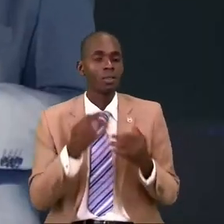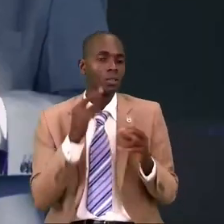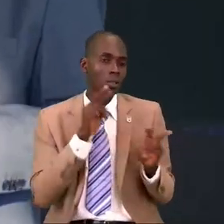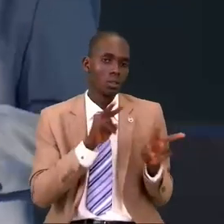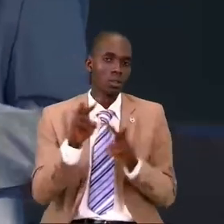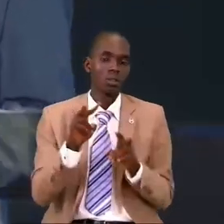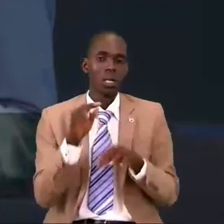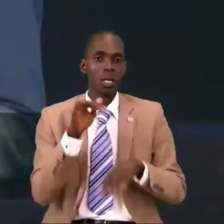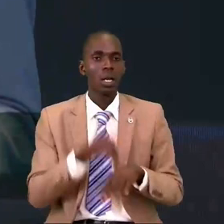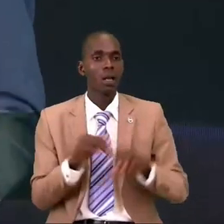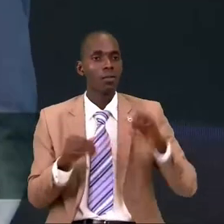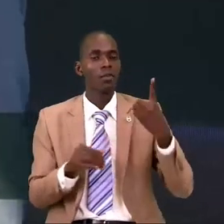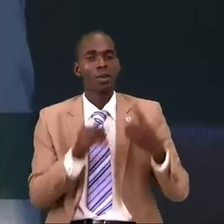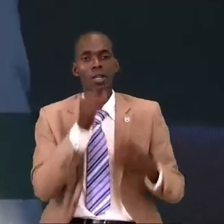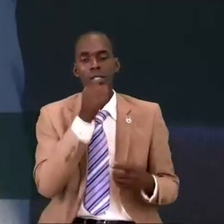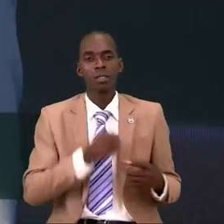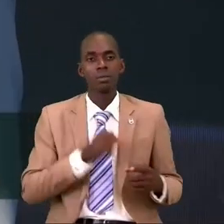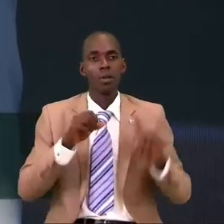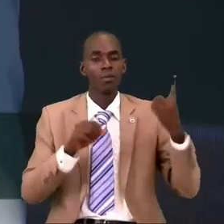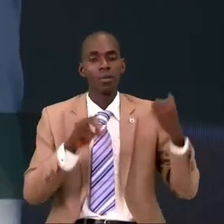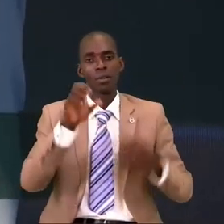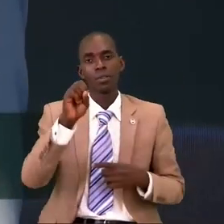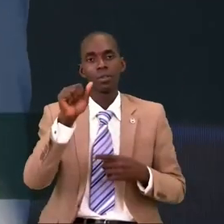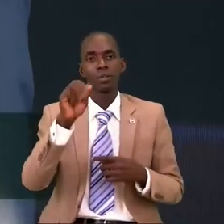verset 50.